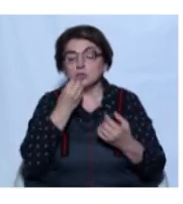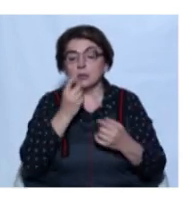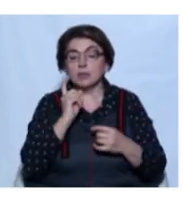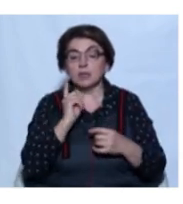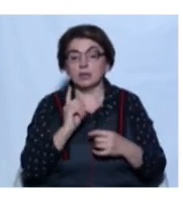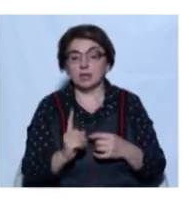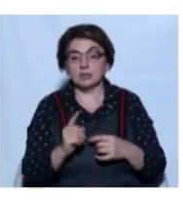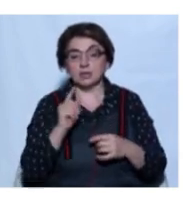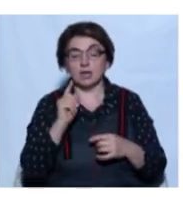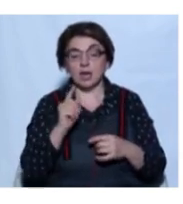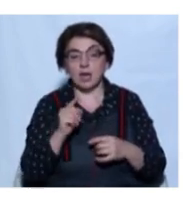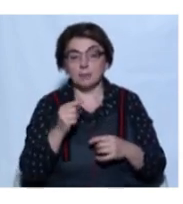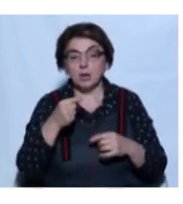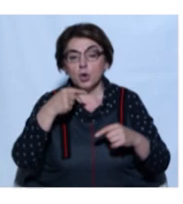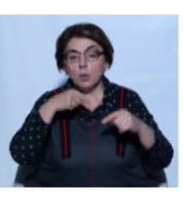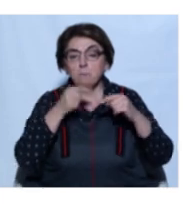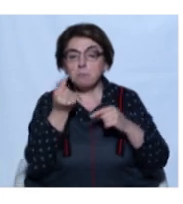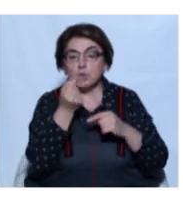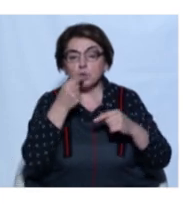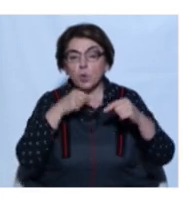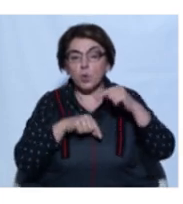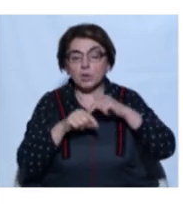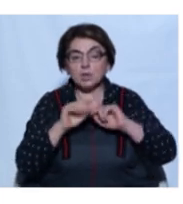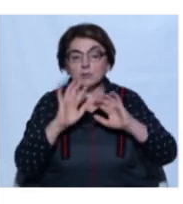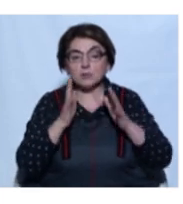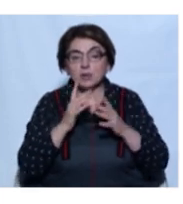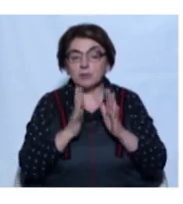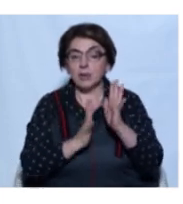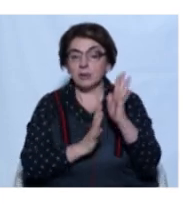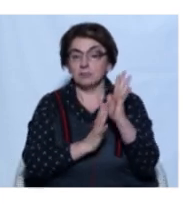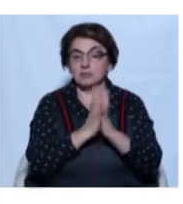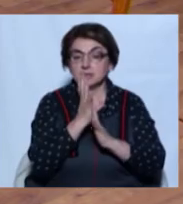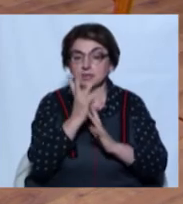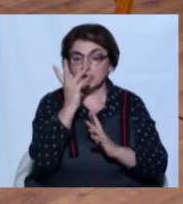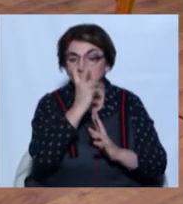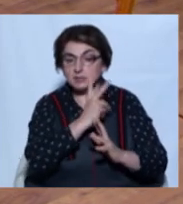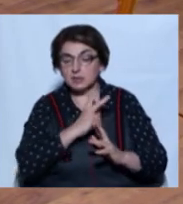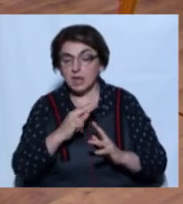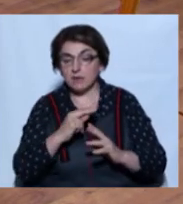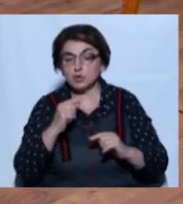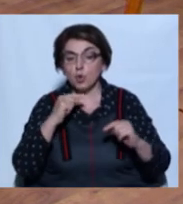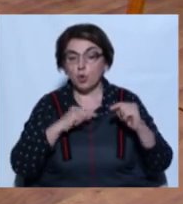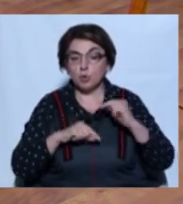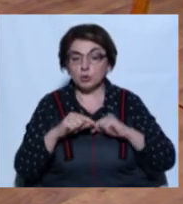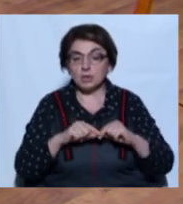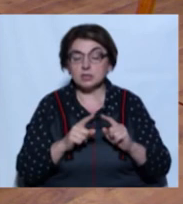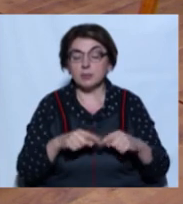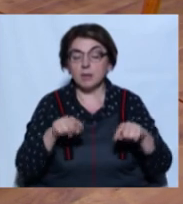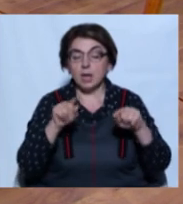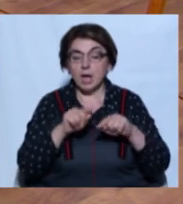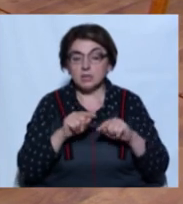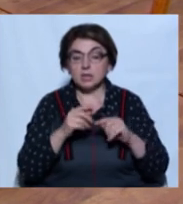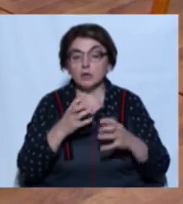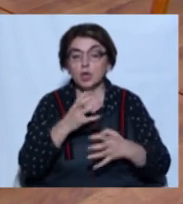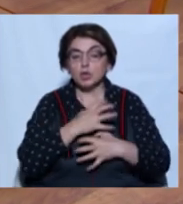რადგან ამ მიკროსკოპულ ორგანიზმებში ხვდებიან როგორც მცენარის მსგავსი ორგანიზმები, ასევე ცხოველის მსგავსი